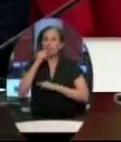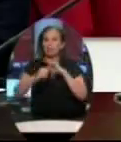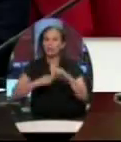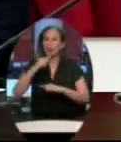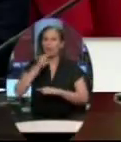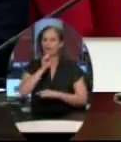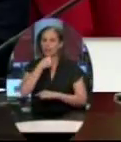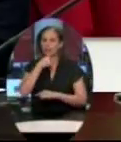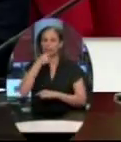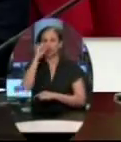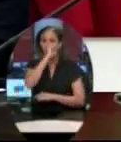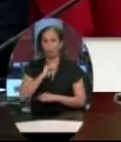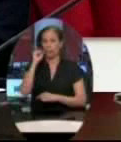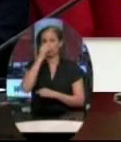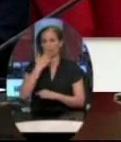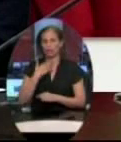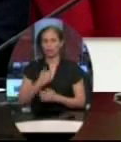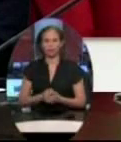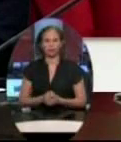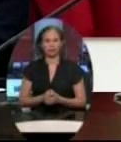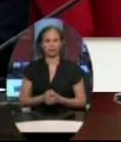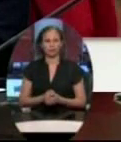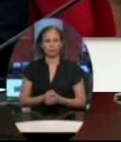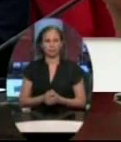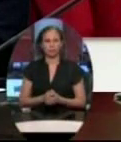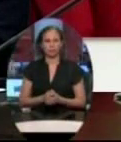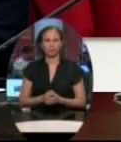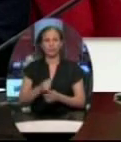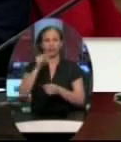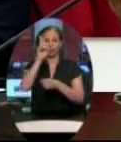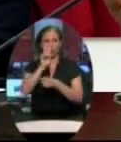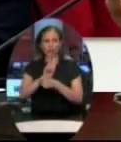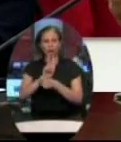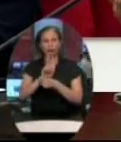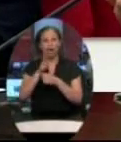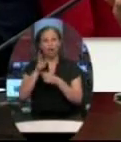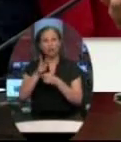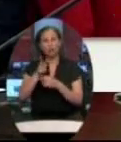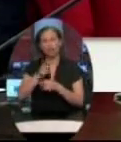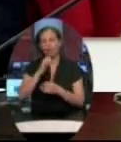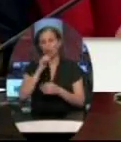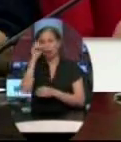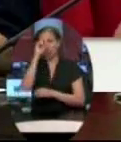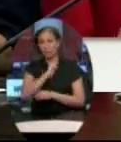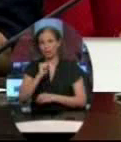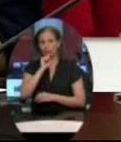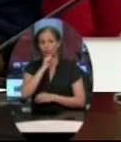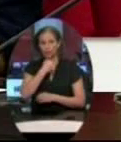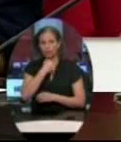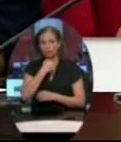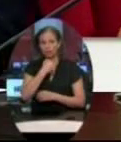חושב שהשמירה של המורשת הזאת, של האומנים הוותיקים, שמירה על